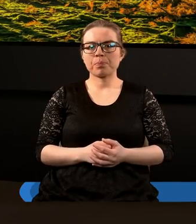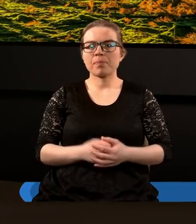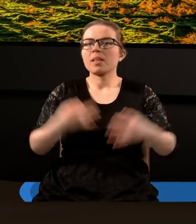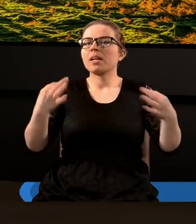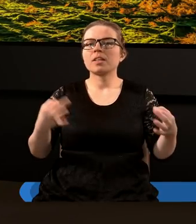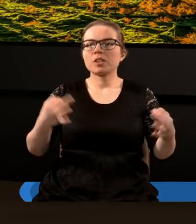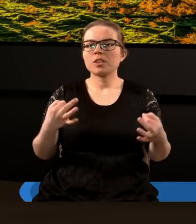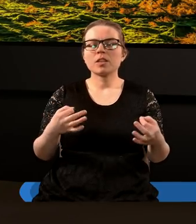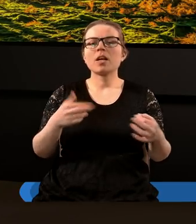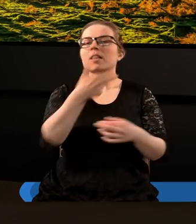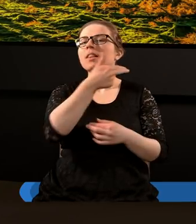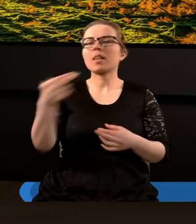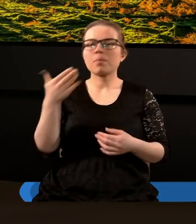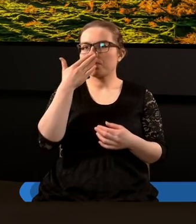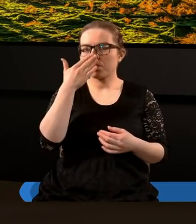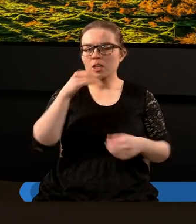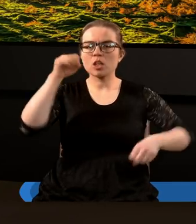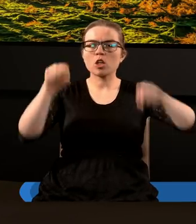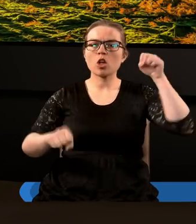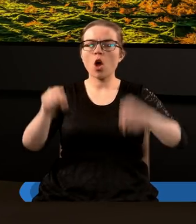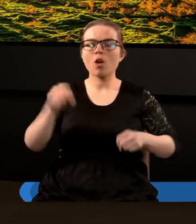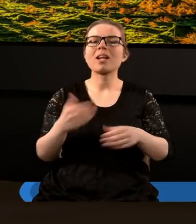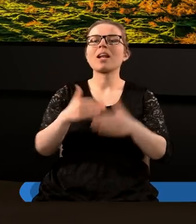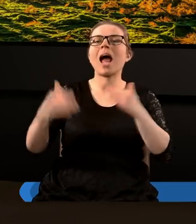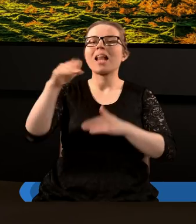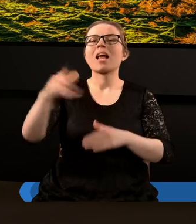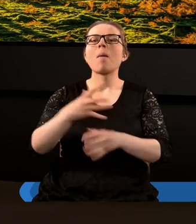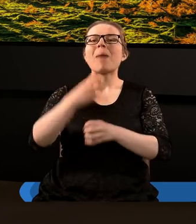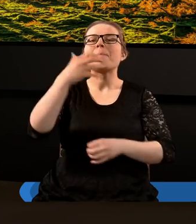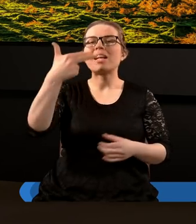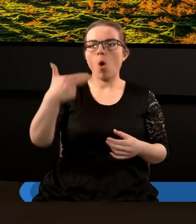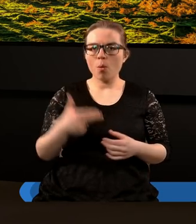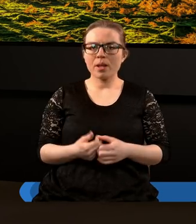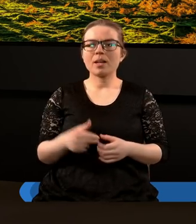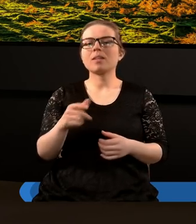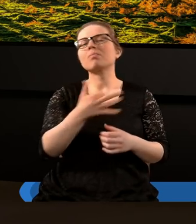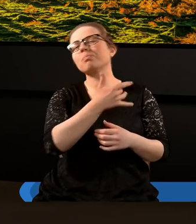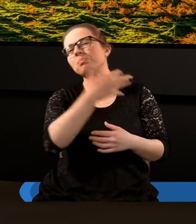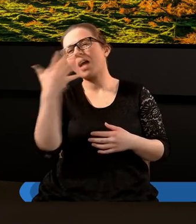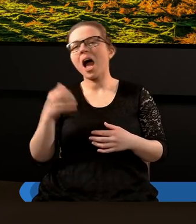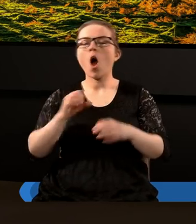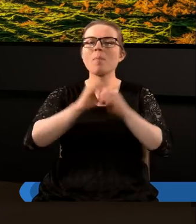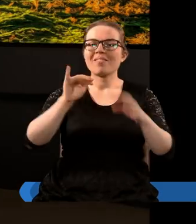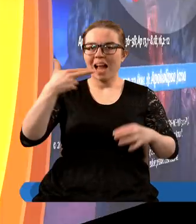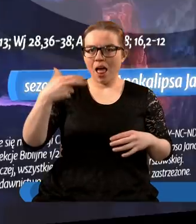Dzisiaj będziemy mówić na temat sądu nad Babylonem. To jest następny tytuł z serii Apokalipsa.